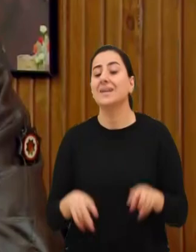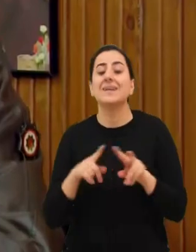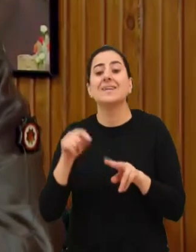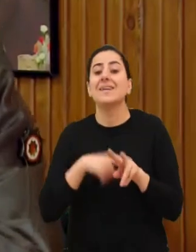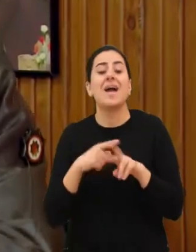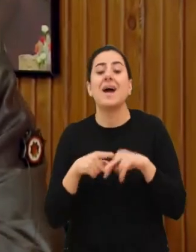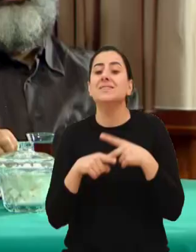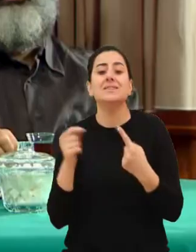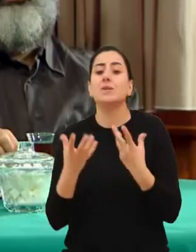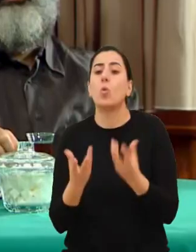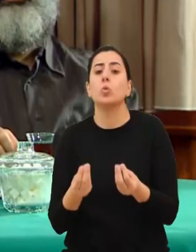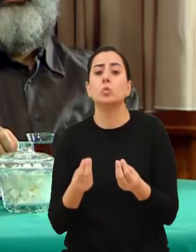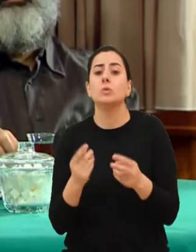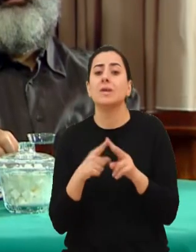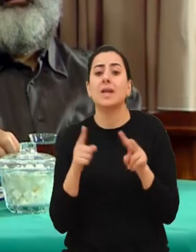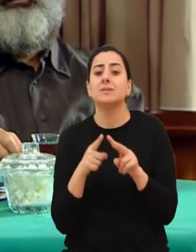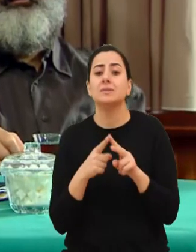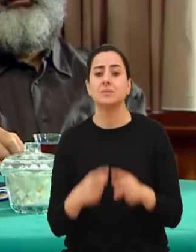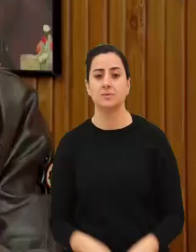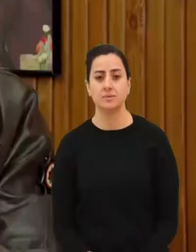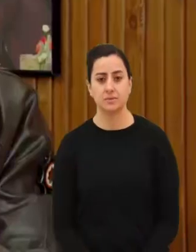Niyazi ne oldu? Niyazi.